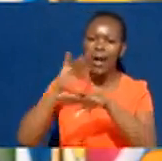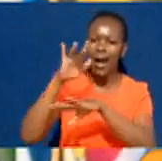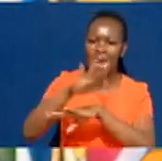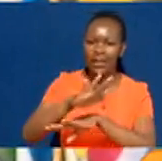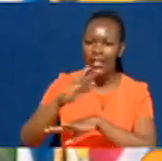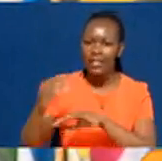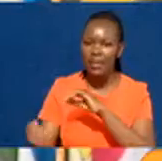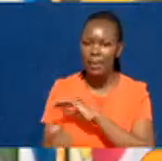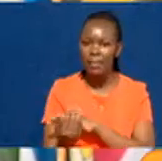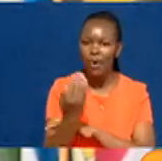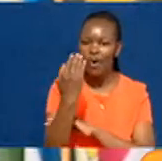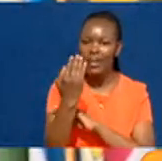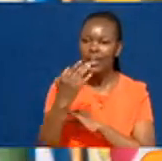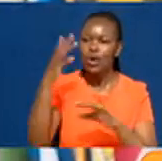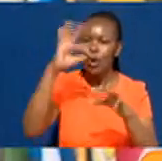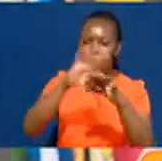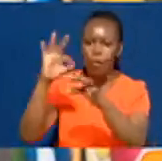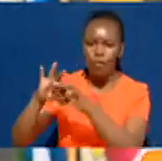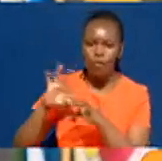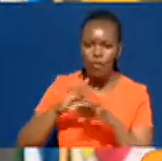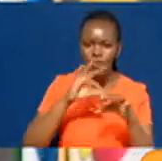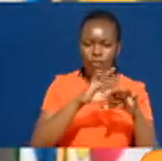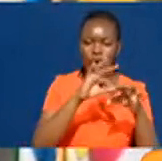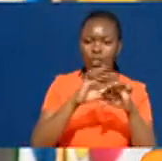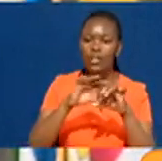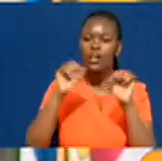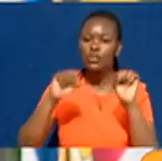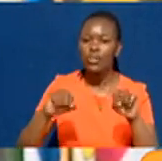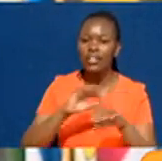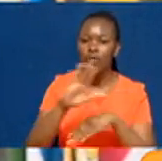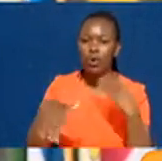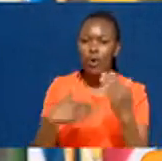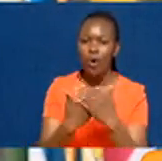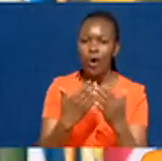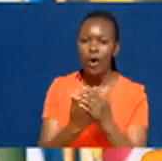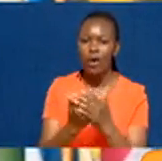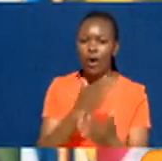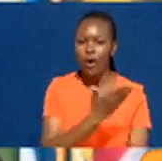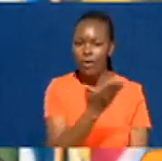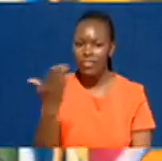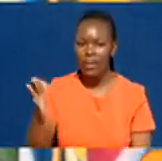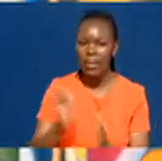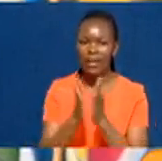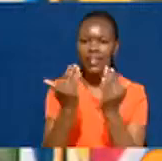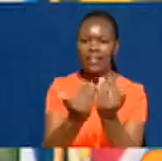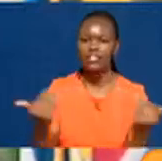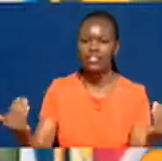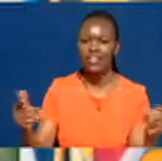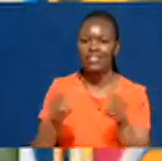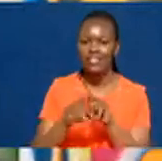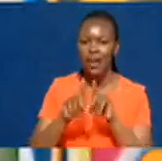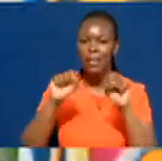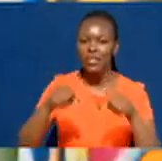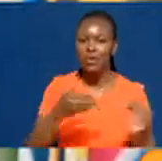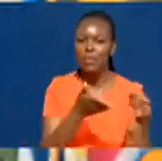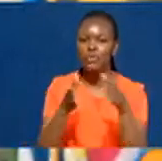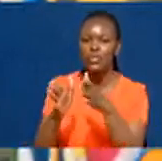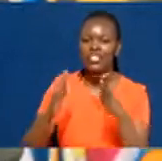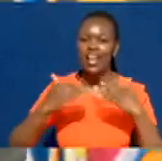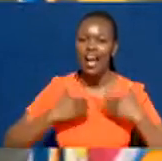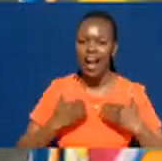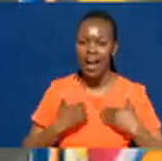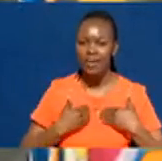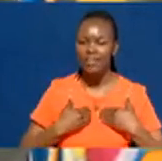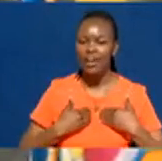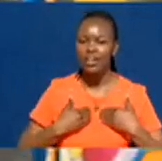kupiga kura ili hata na watoto wao waweze kupata nafasi ya